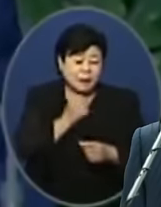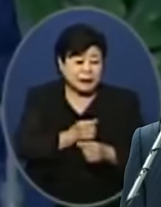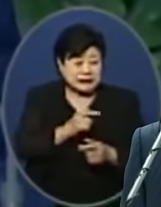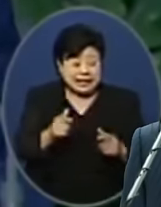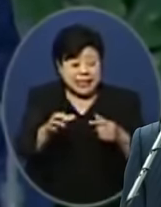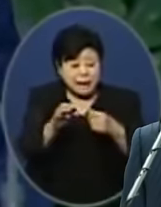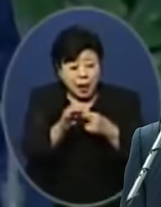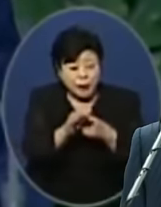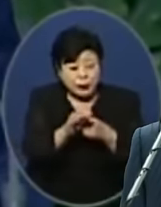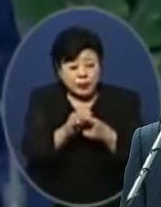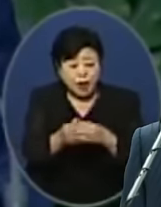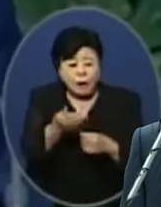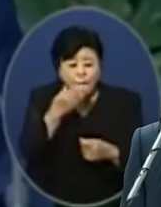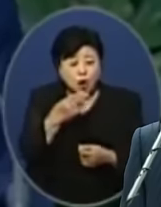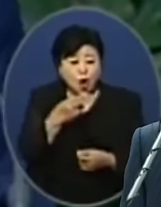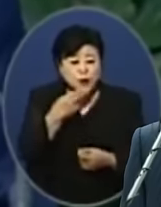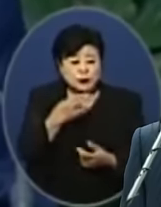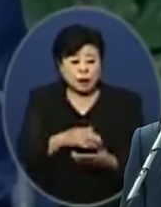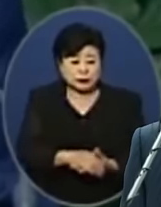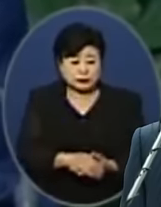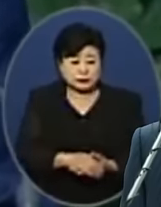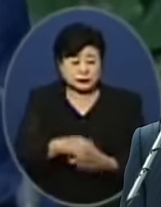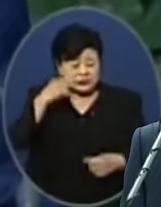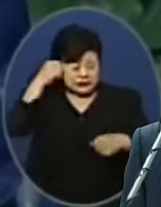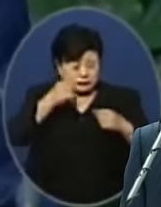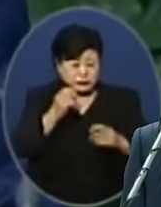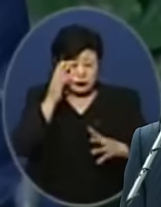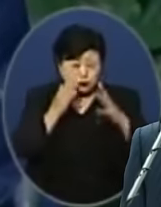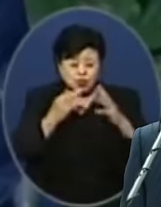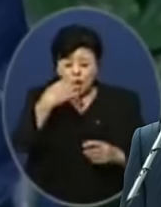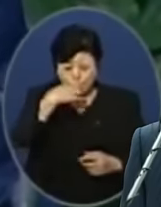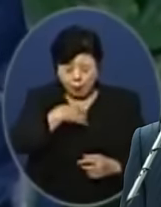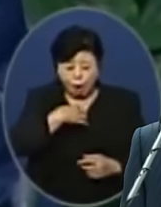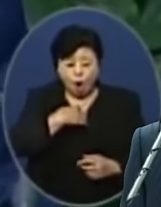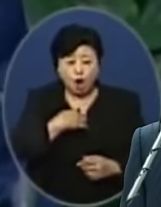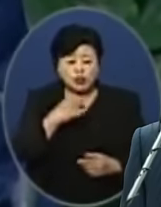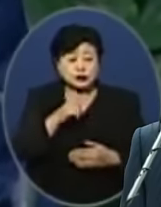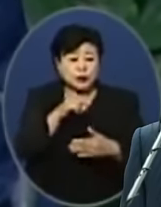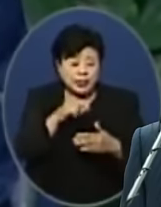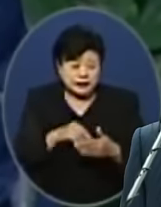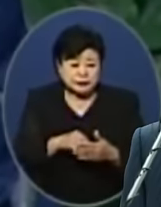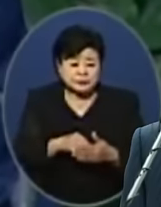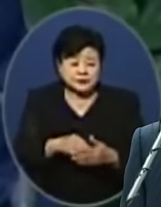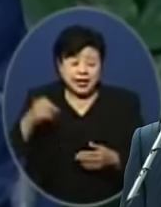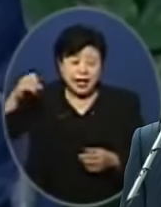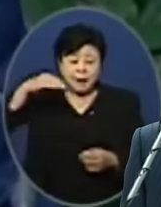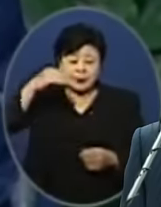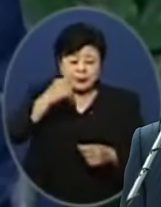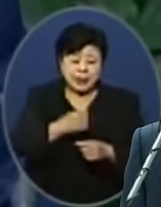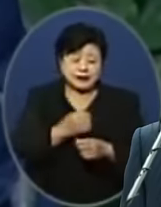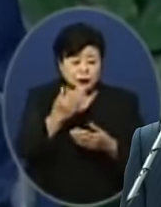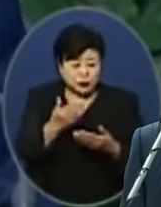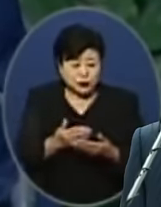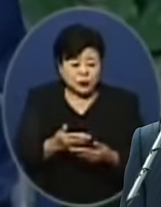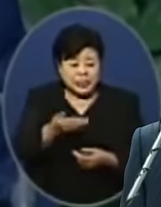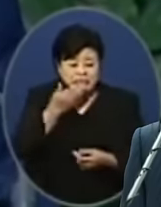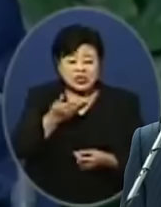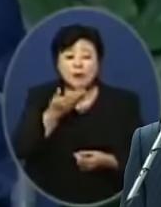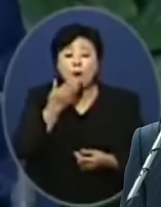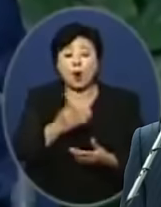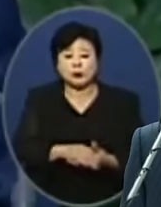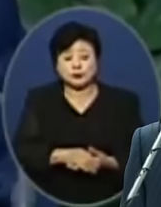않으면 먹을 것이 없지 않습니까? 짐승이 풀을 뜯어 먹고 엽록소 속에서 햇빛이 만들어 놓은 양식을